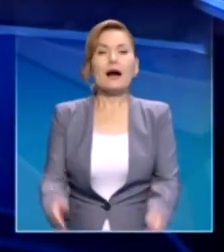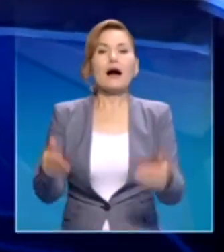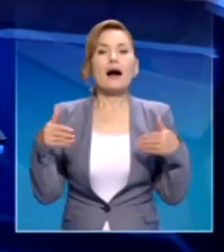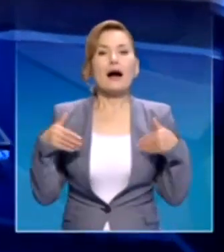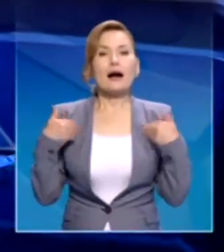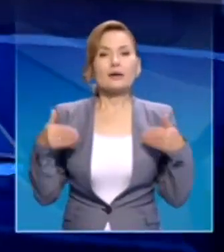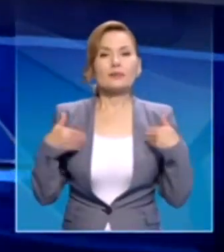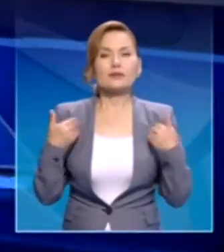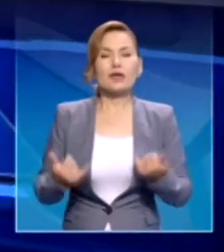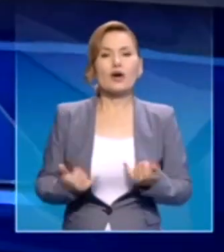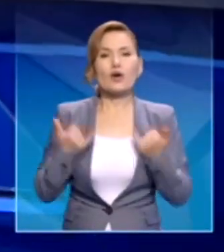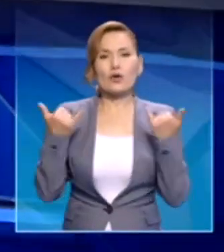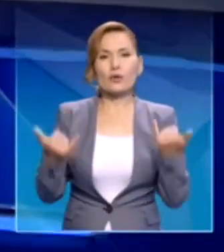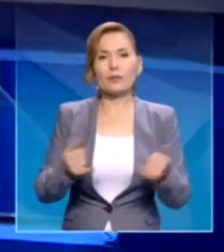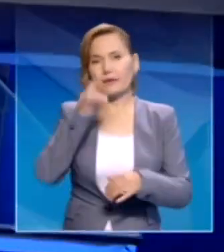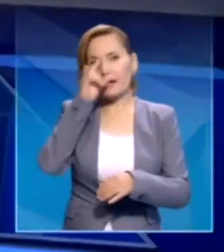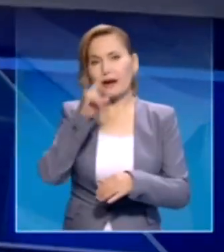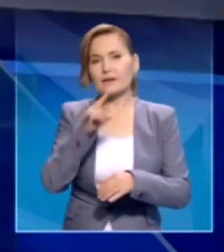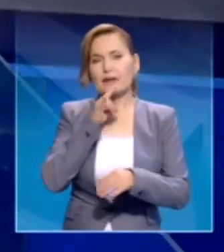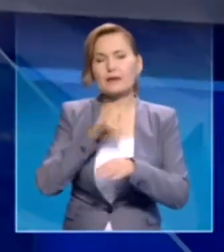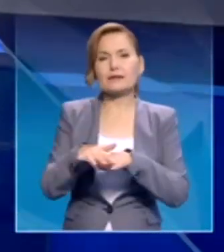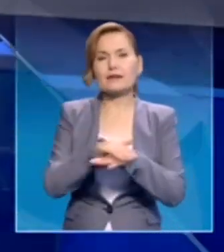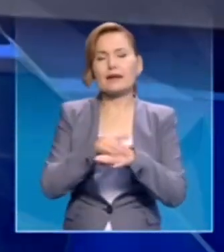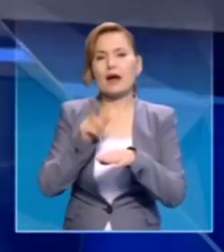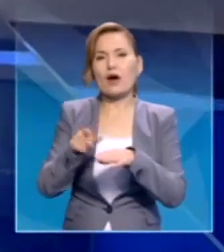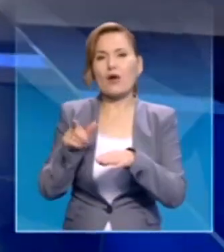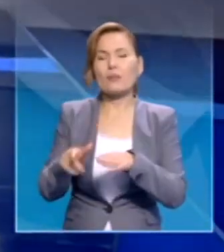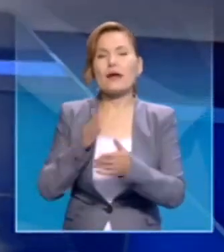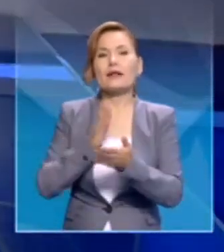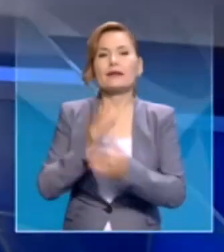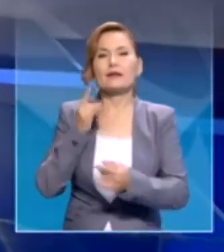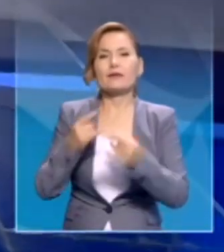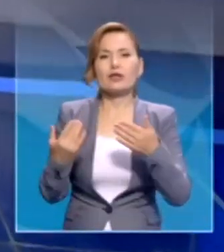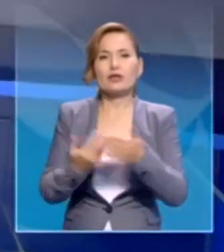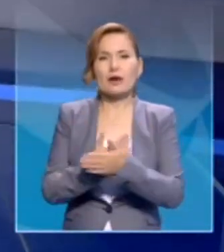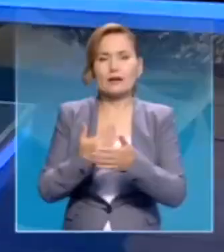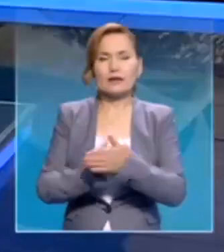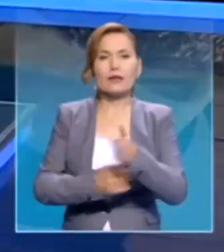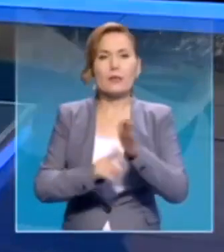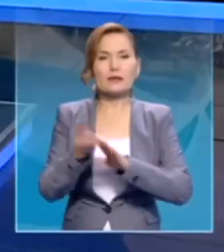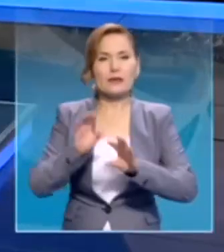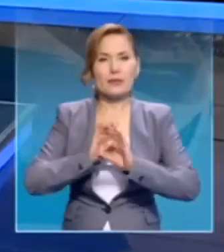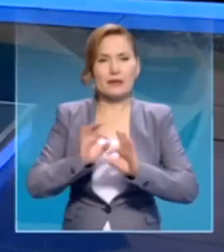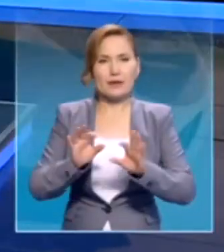Армысыздар, ұлттық арнада ақпарат, студияда Нұргүл Алдабергенова, сурдаудармада Самал Нұрым.